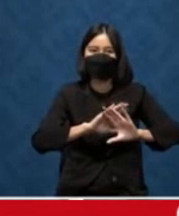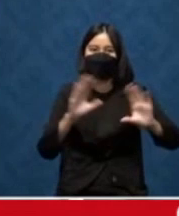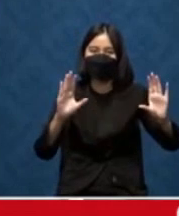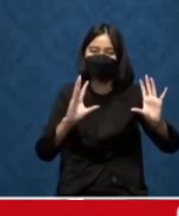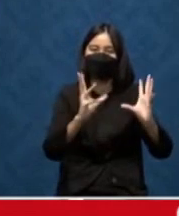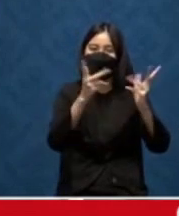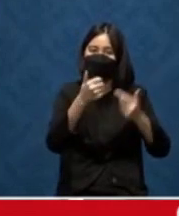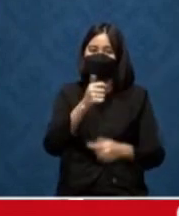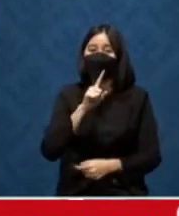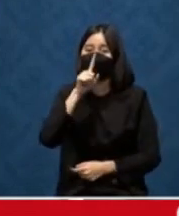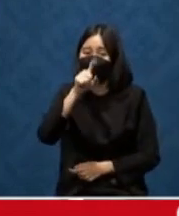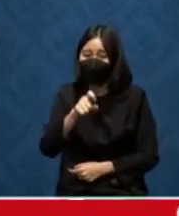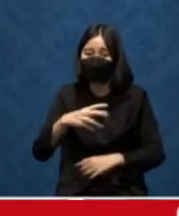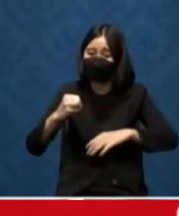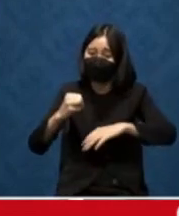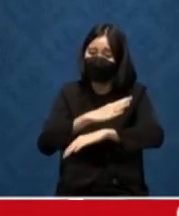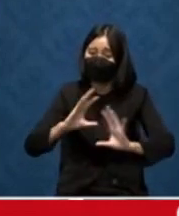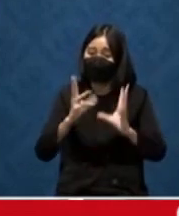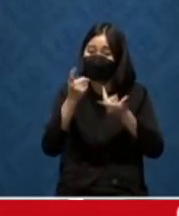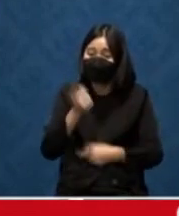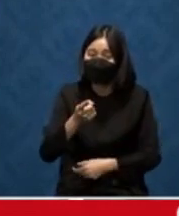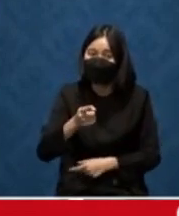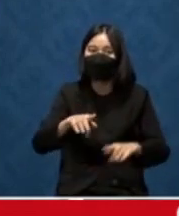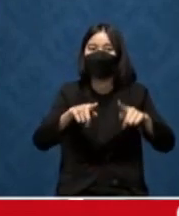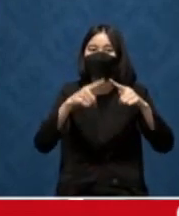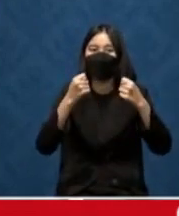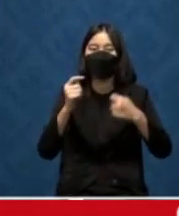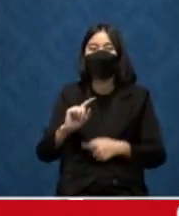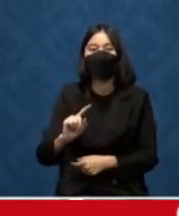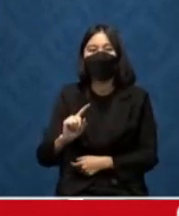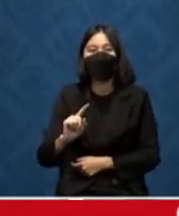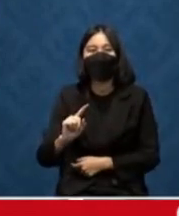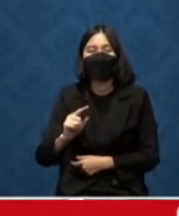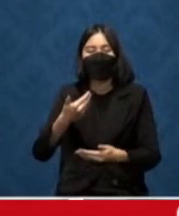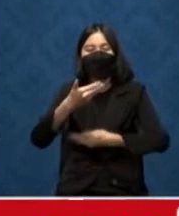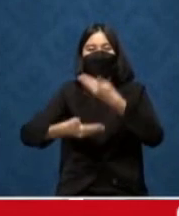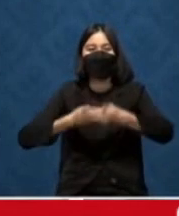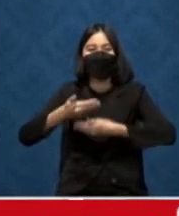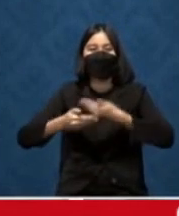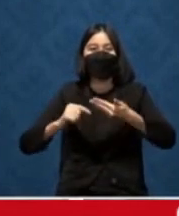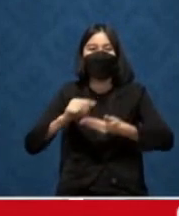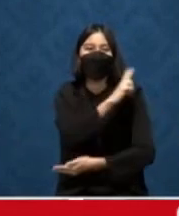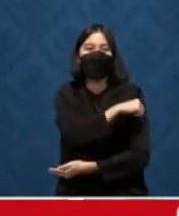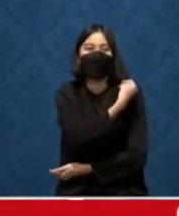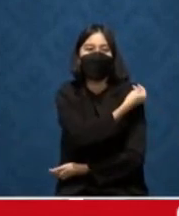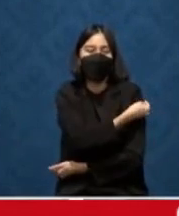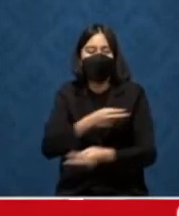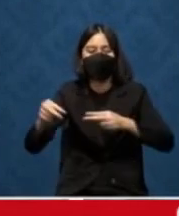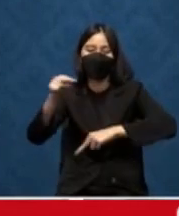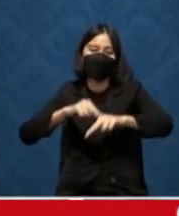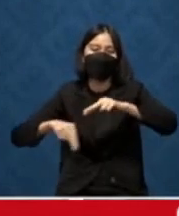you really after aunt?แต่ส่ที่คำตอบได้ก็คอบอกว่าที่เขาหาย พบม.ลัษาเข